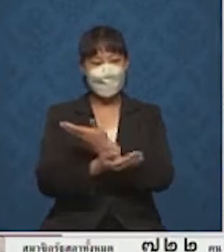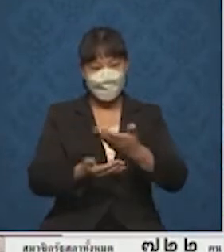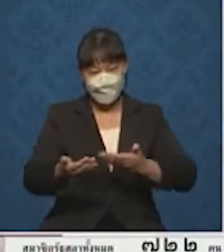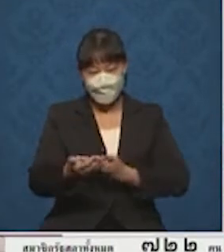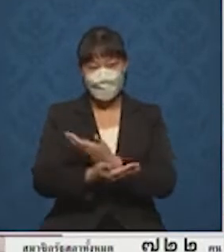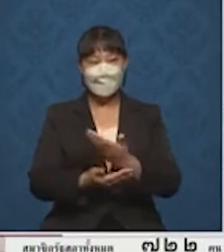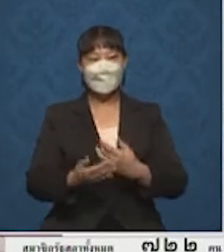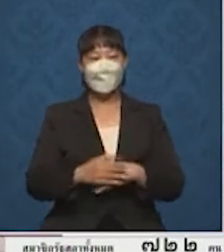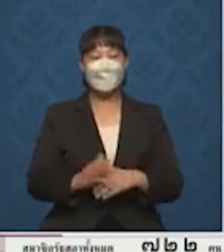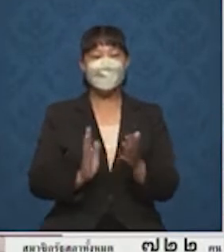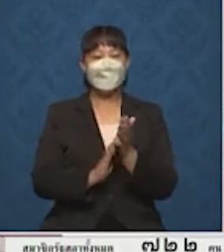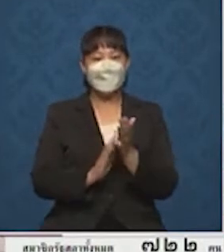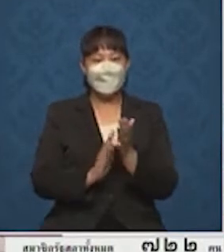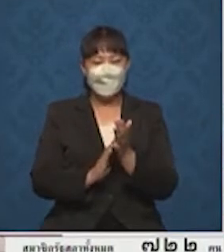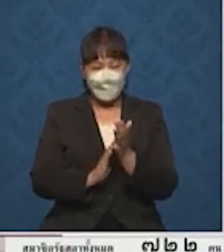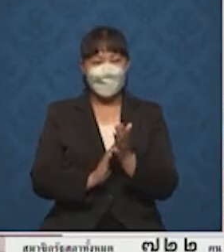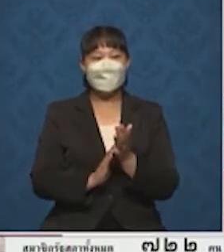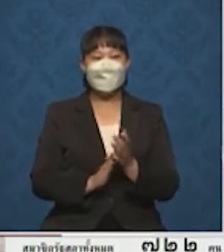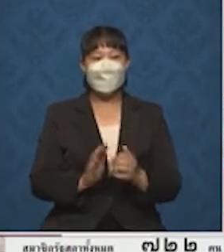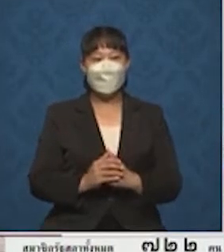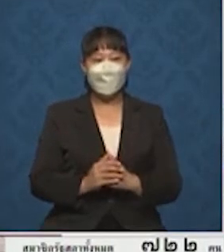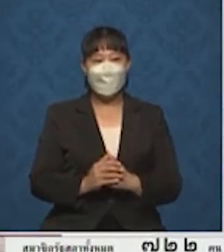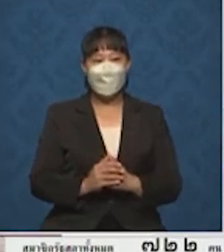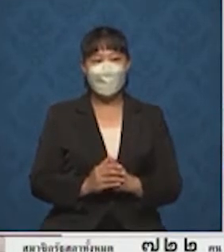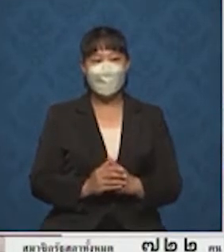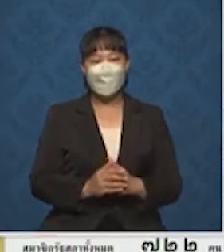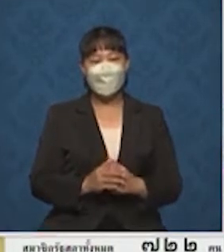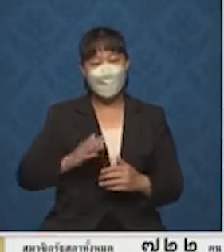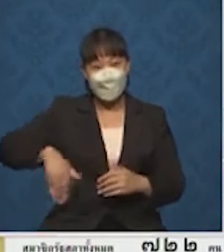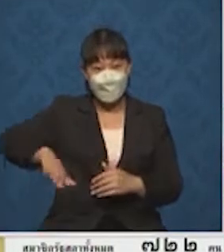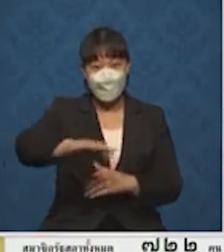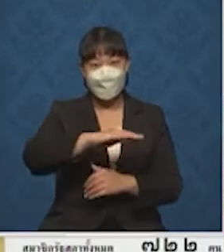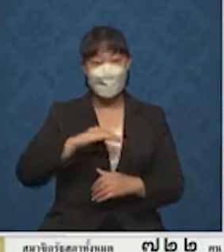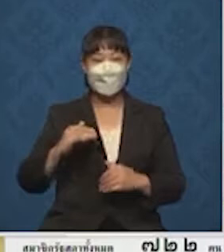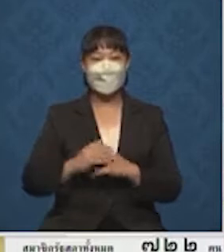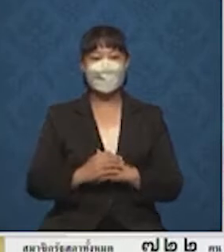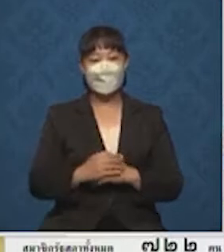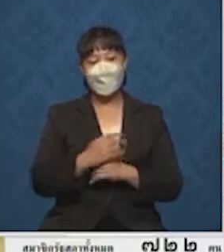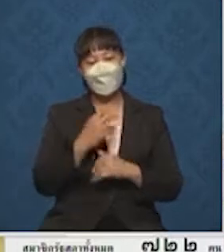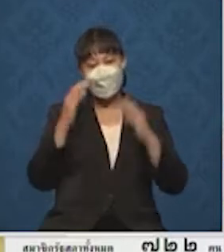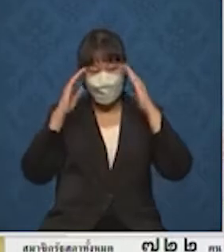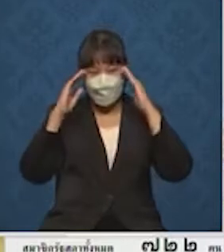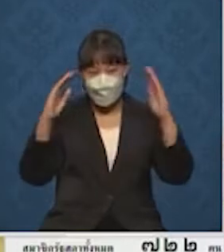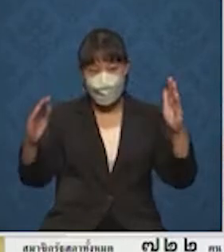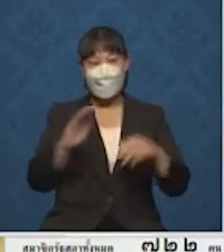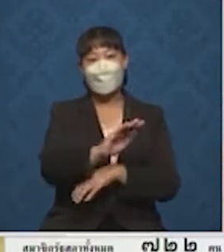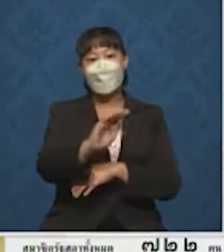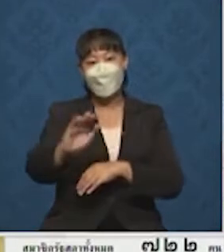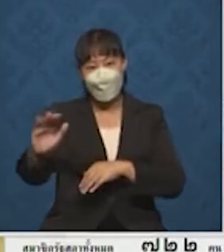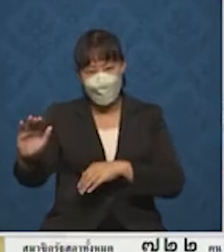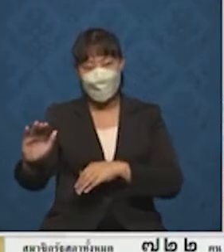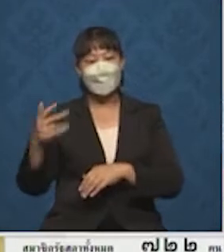ซึ่งทุกท่านได้ใช้มุมมองและประสบการณ์ที่ผมเหนว่ามีประโยชน์อย่างยิ่ง